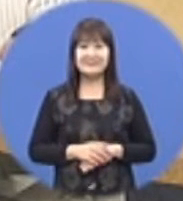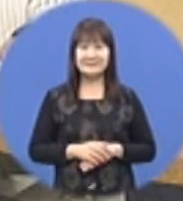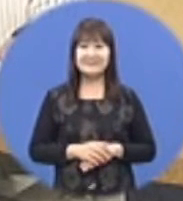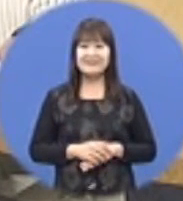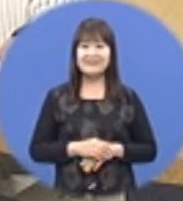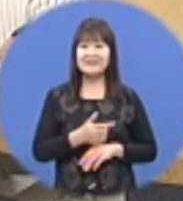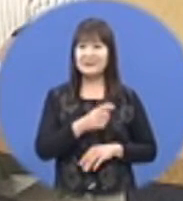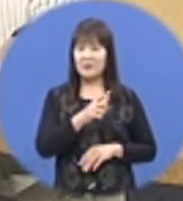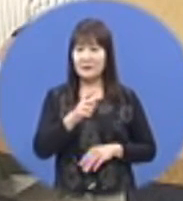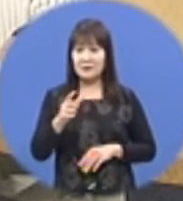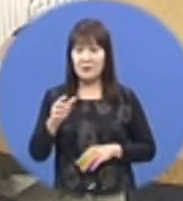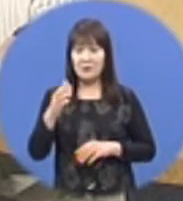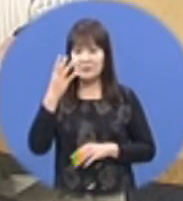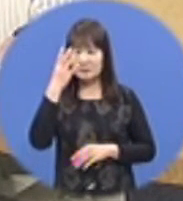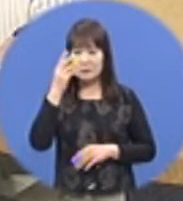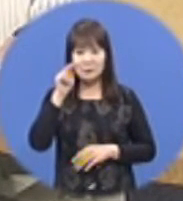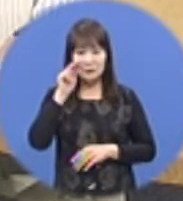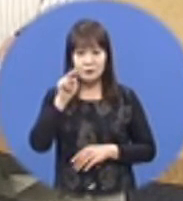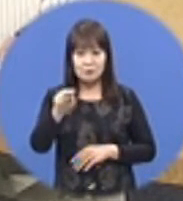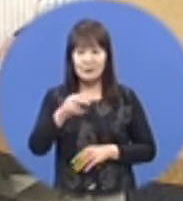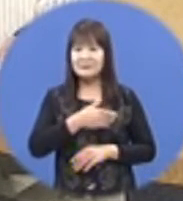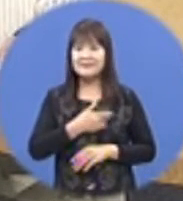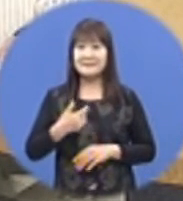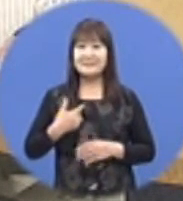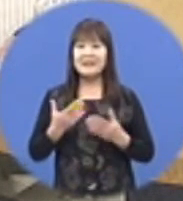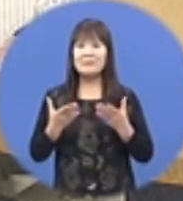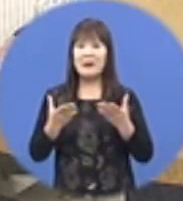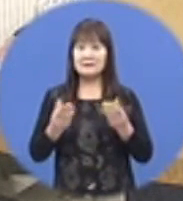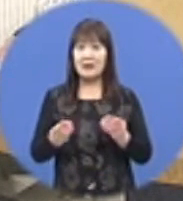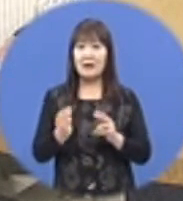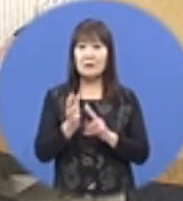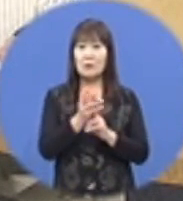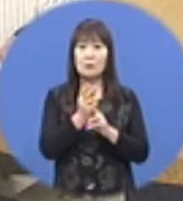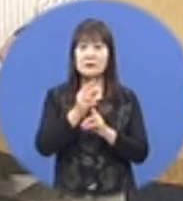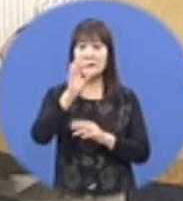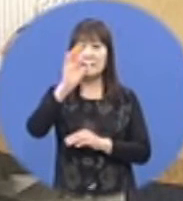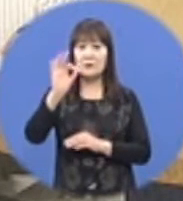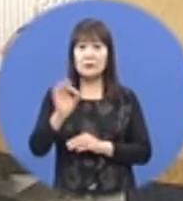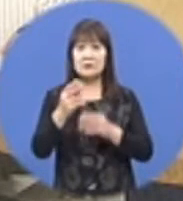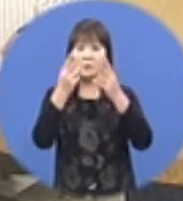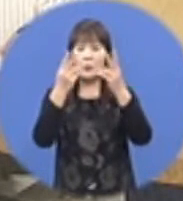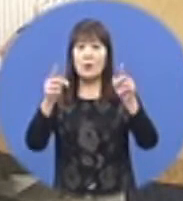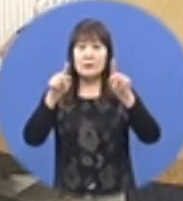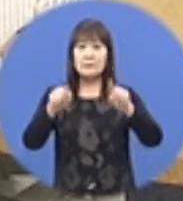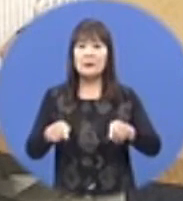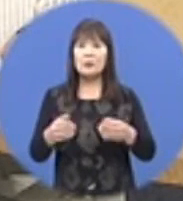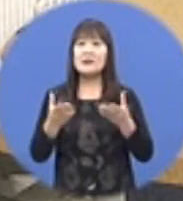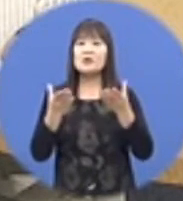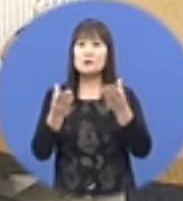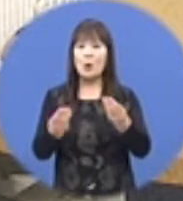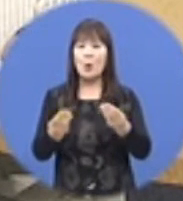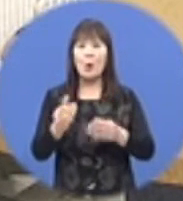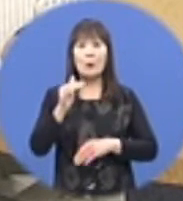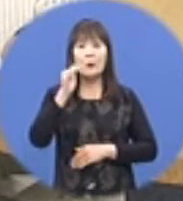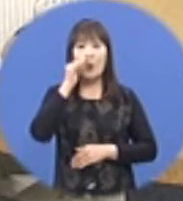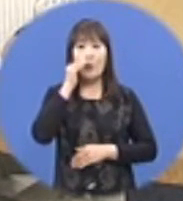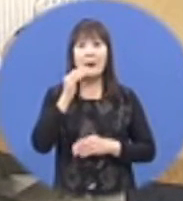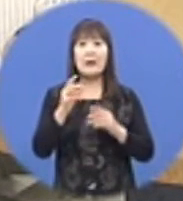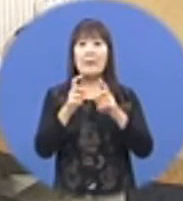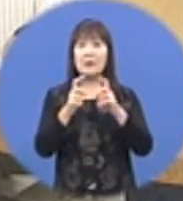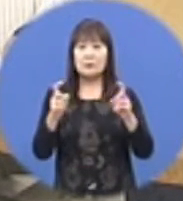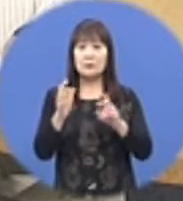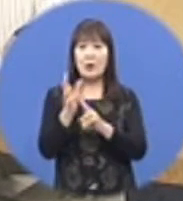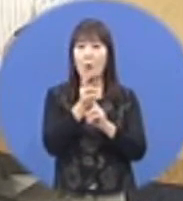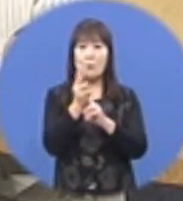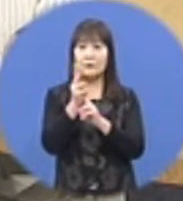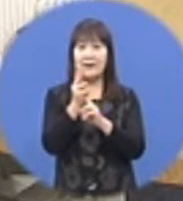いろんなところに注目できました。さて、この忍者の日のイベントは終了したんですけれども、和歌山城にはおもてなし忍者が